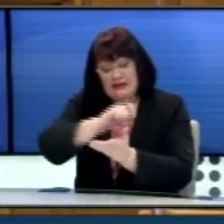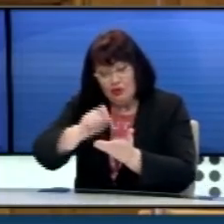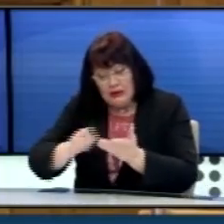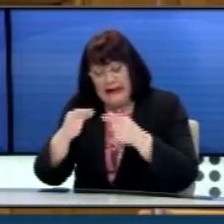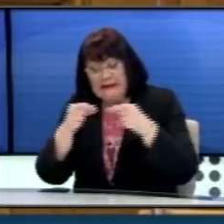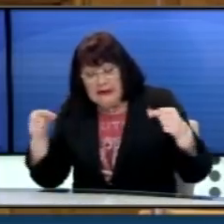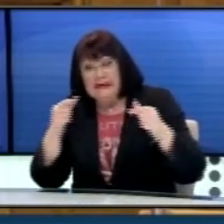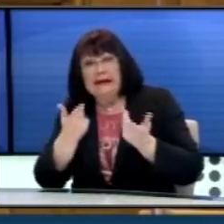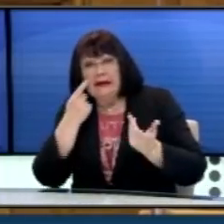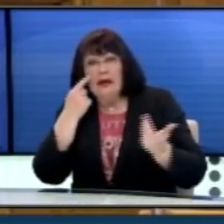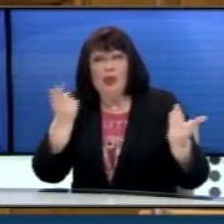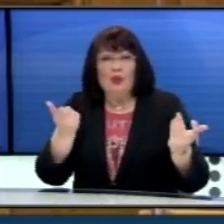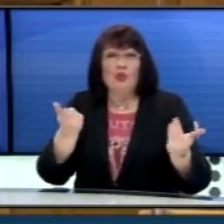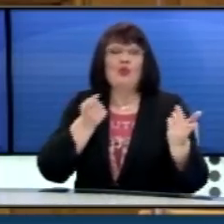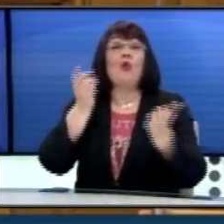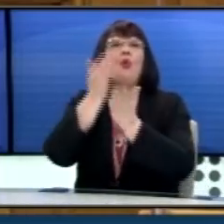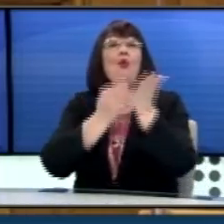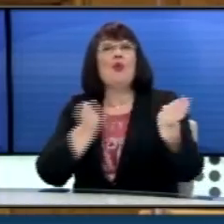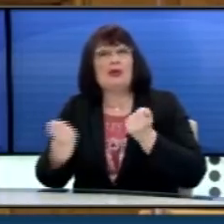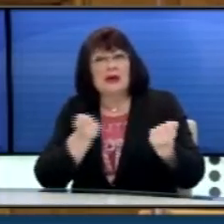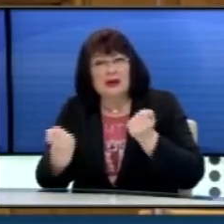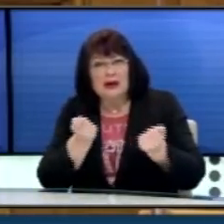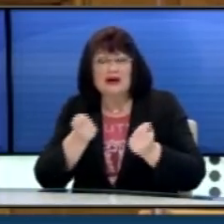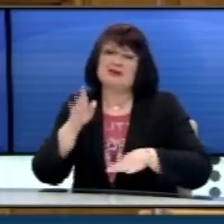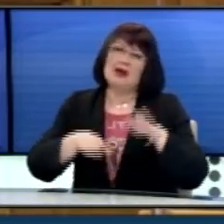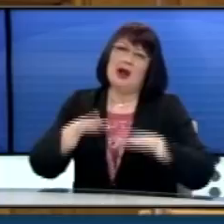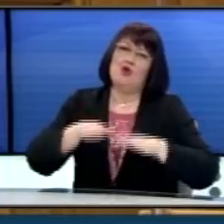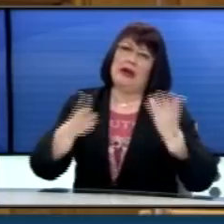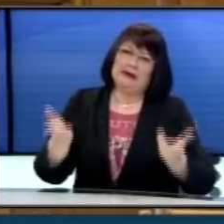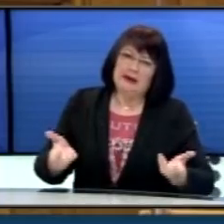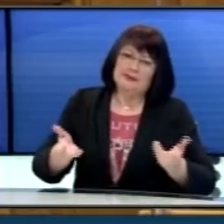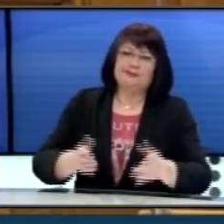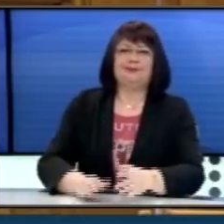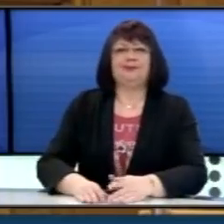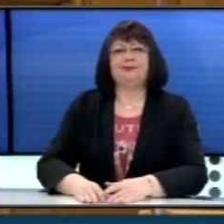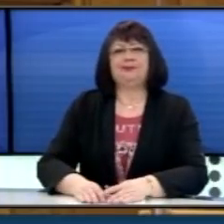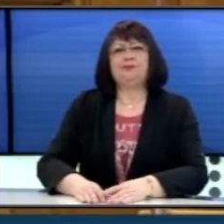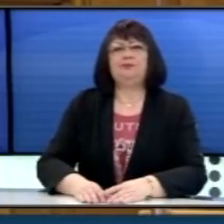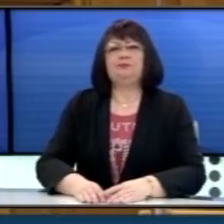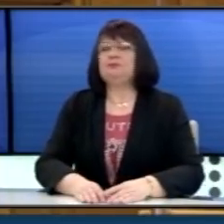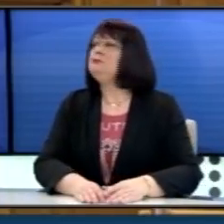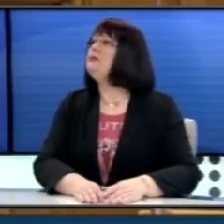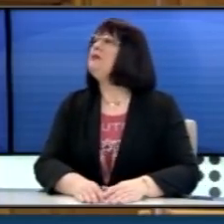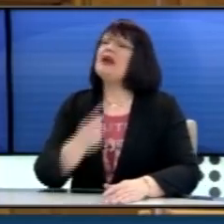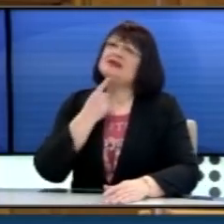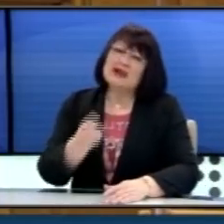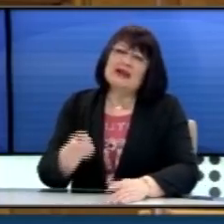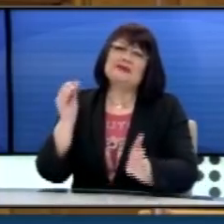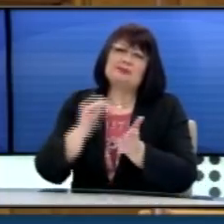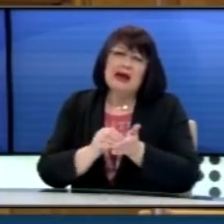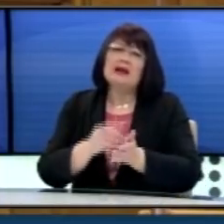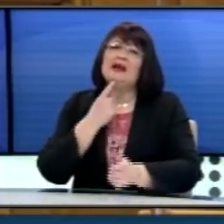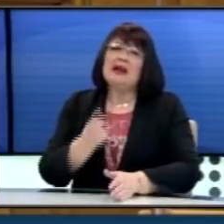αποτέλεσμα, αλλά και να δίνουν οδηγίες ανάλογα με την περίπτωση, πετάτε ξανά